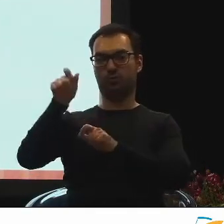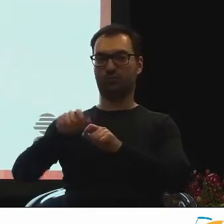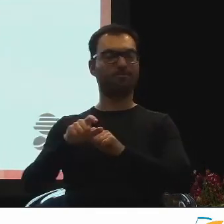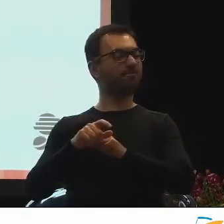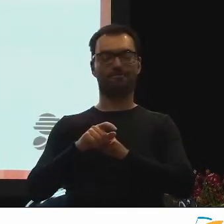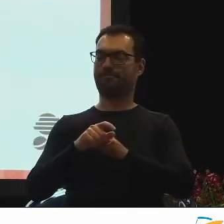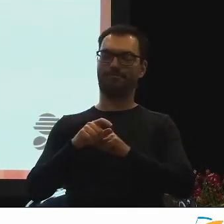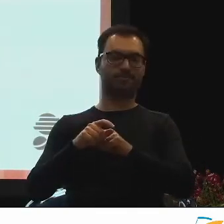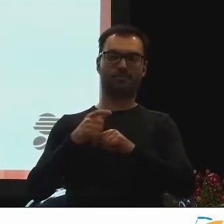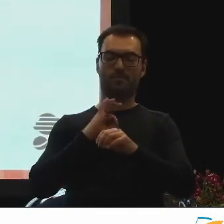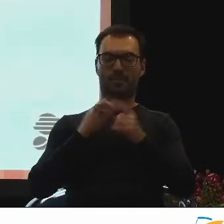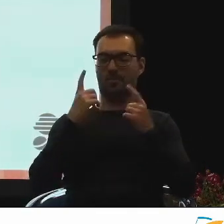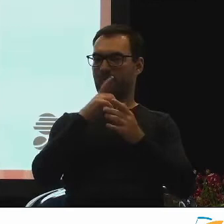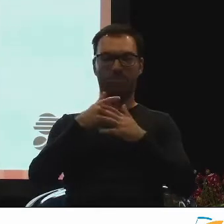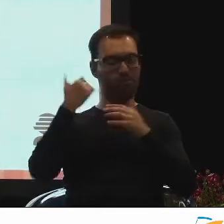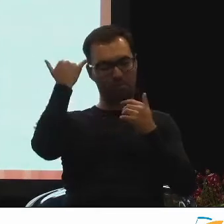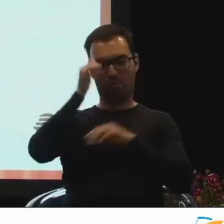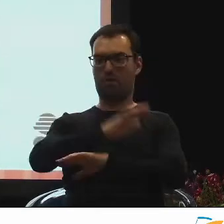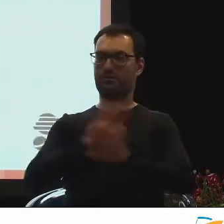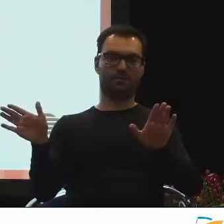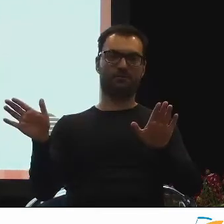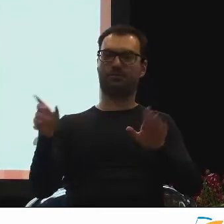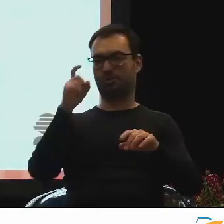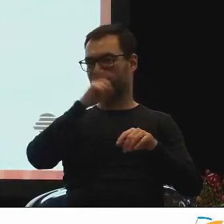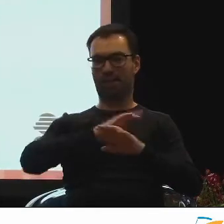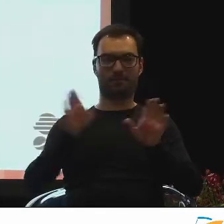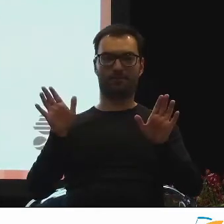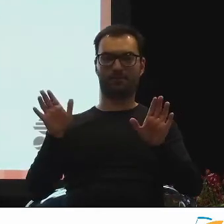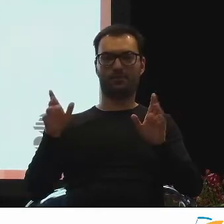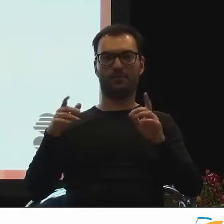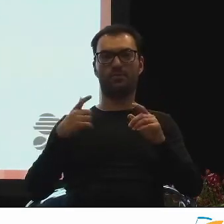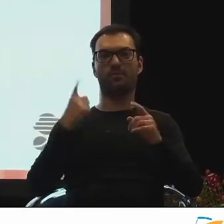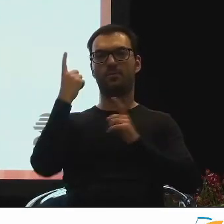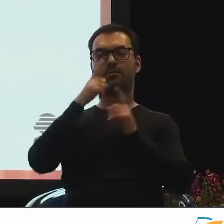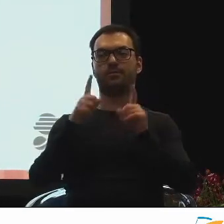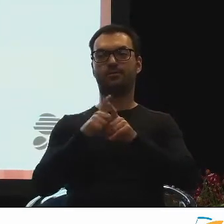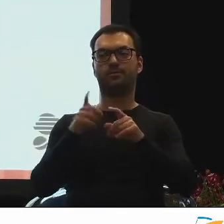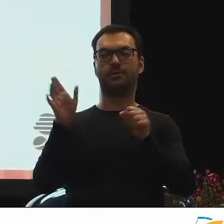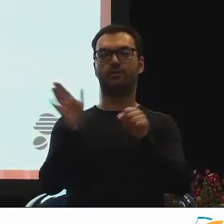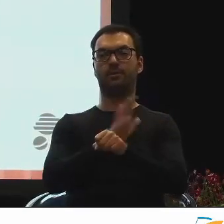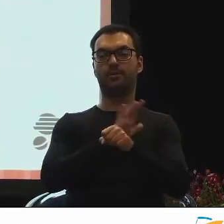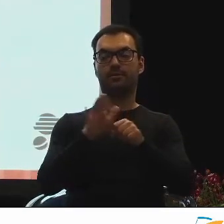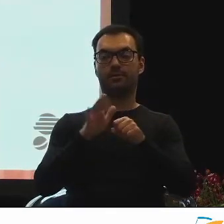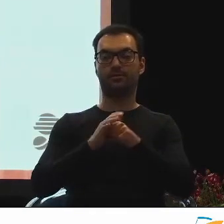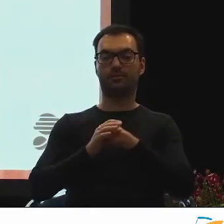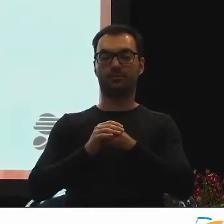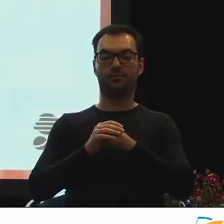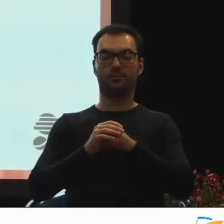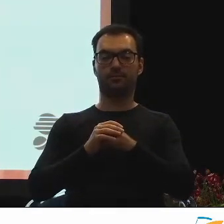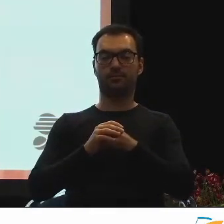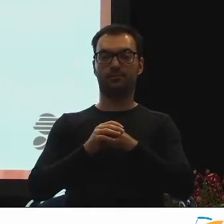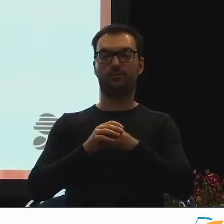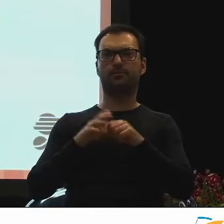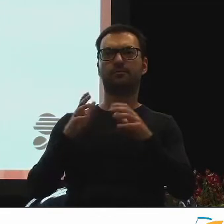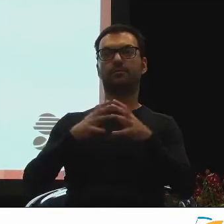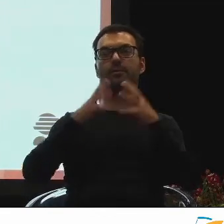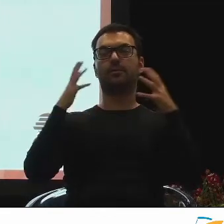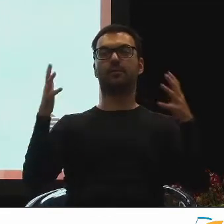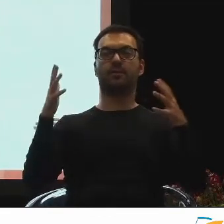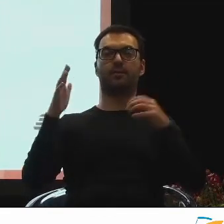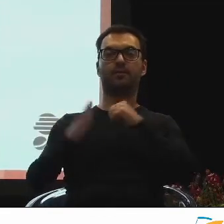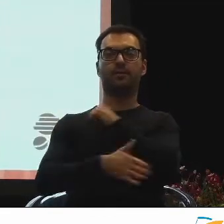indywidualnych jest z założenia moim zdaniem błędne. I uważam także, że biznes w kontekście z jednej strony